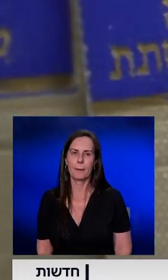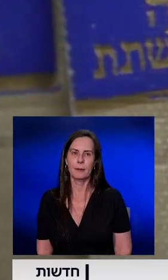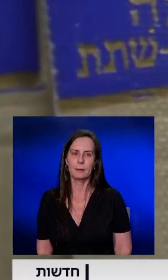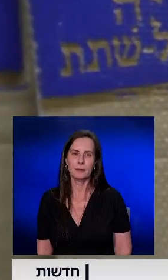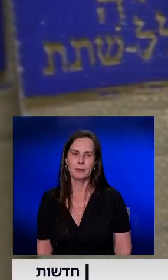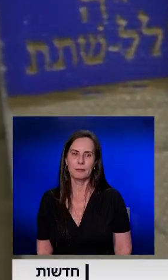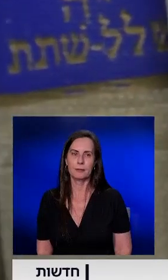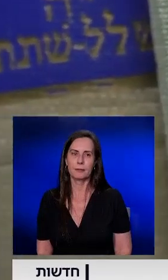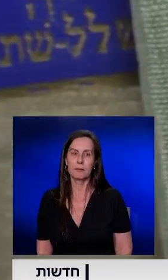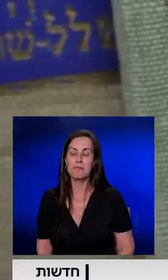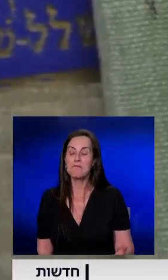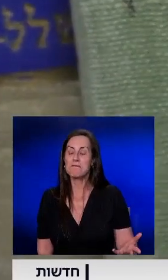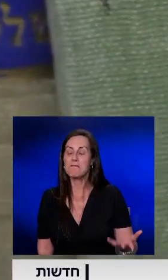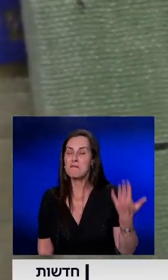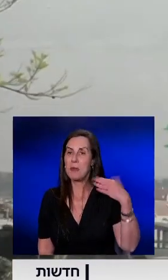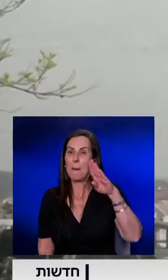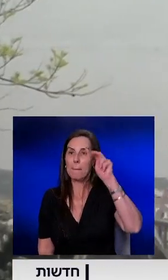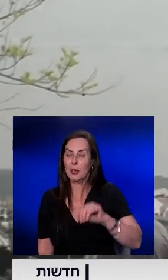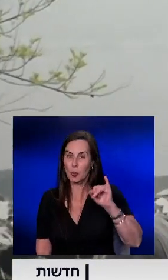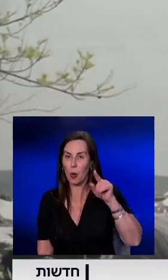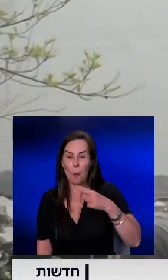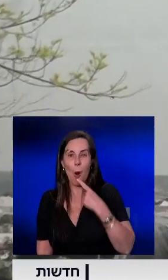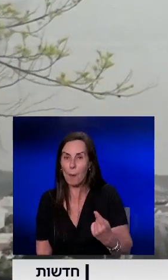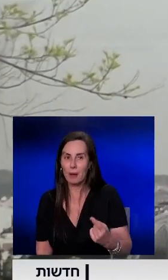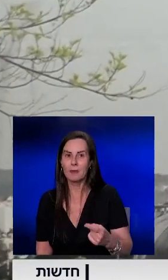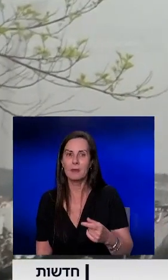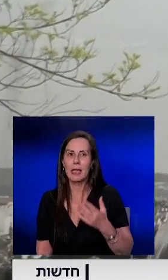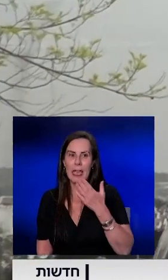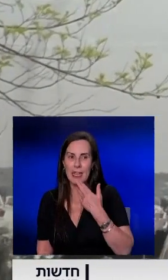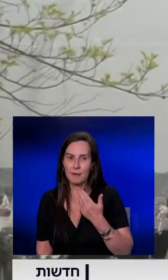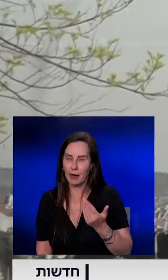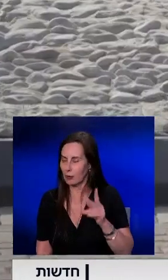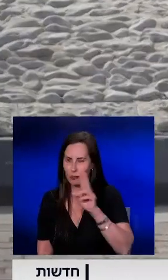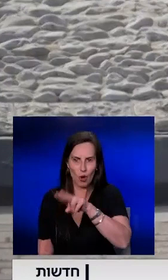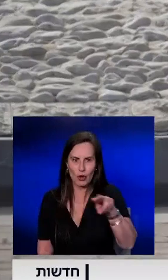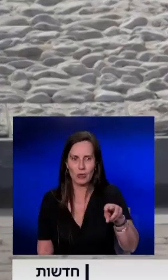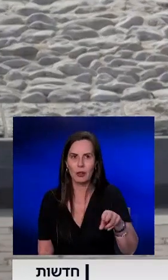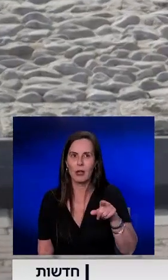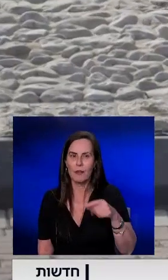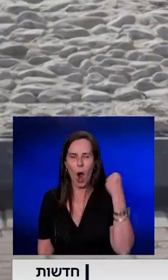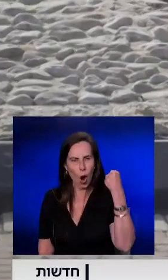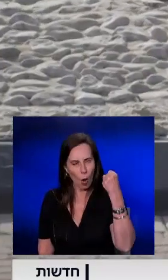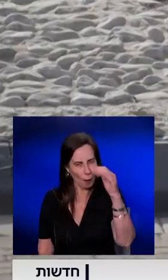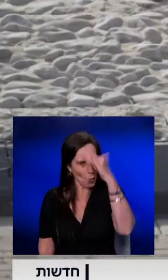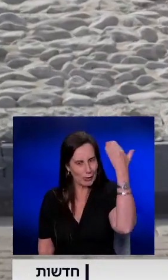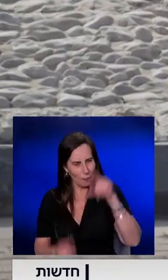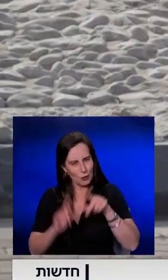מה היה רואה בן יהודה לו היה מגיע לביקור? קודם כל, עברית מכל עבר, ושנית, את הכוח המופרז לפעמים שכולם כאן,